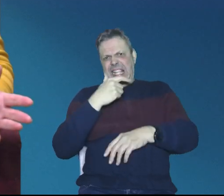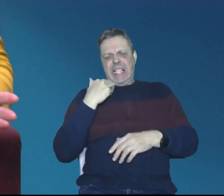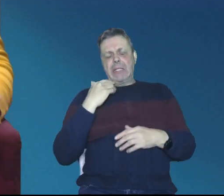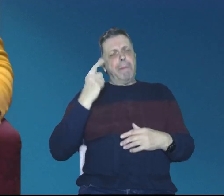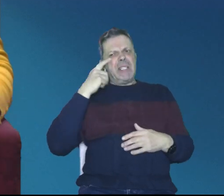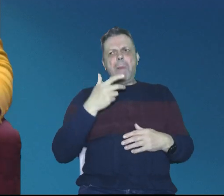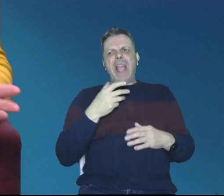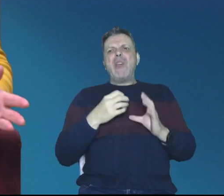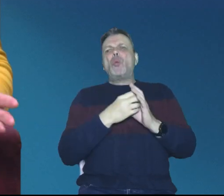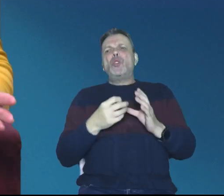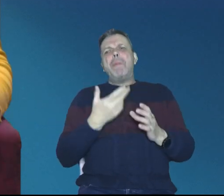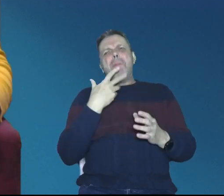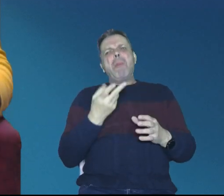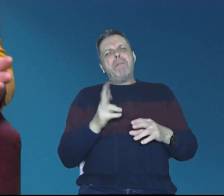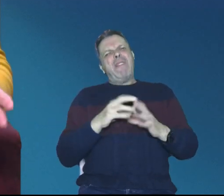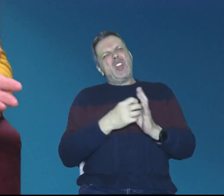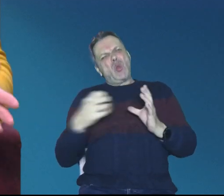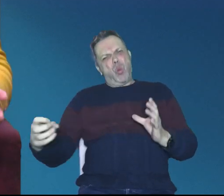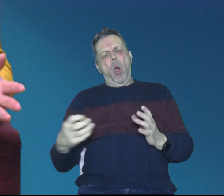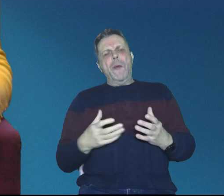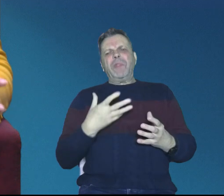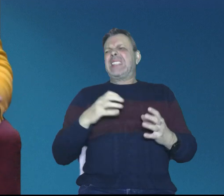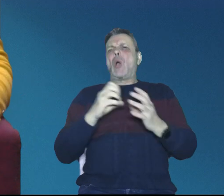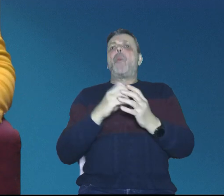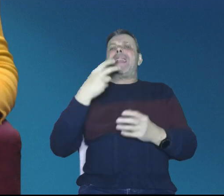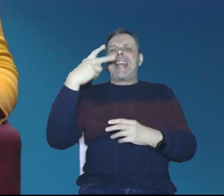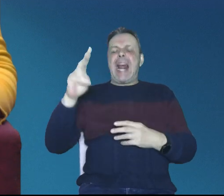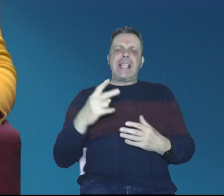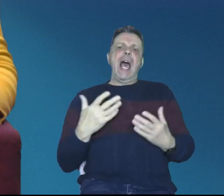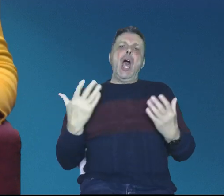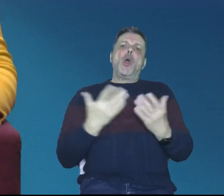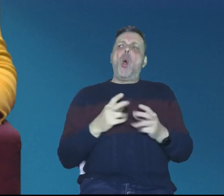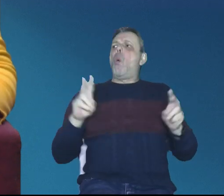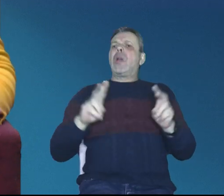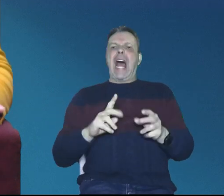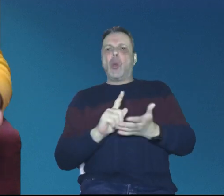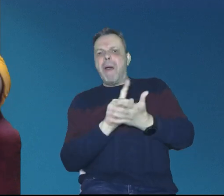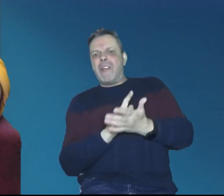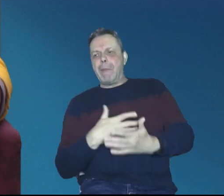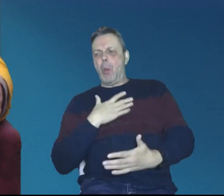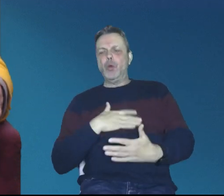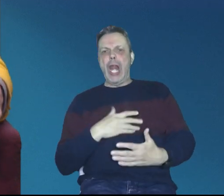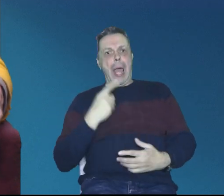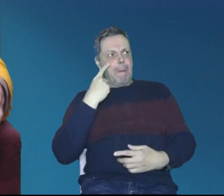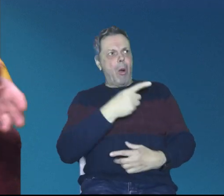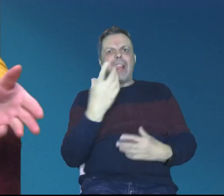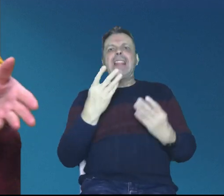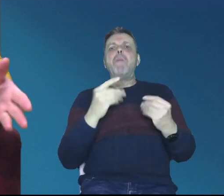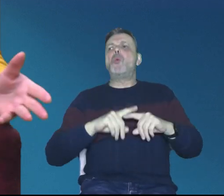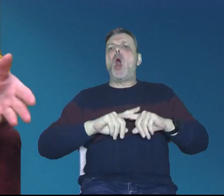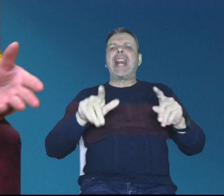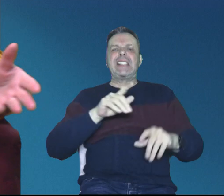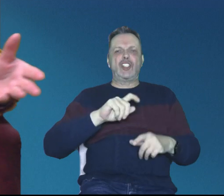Mišljenja sam da bi možda duže od sat vremena bilo predugo za nekakve grupe stranaca koje u kratkom roku